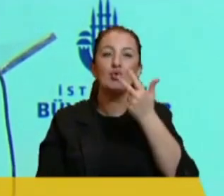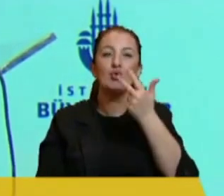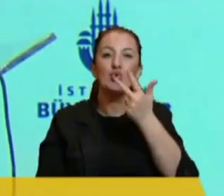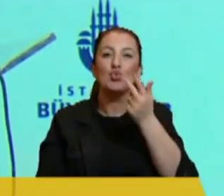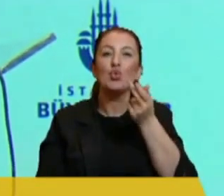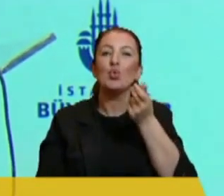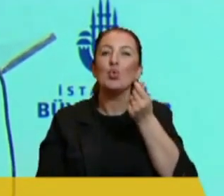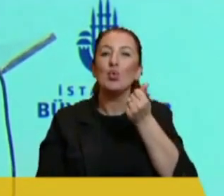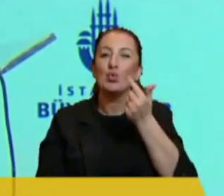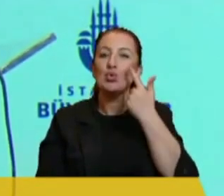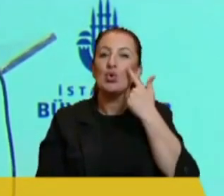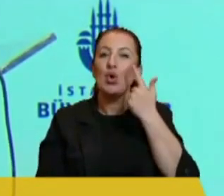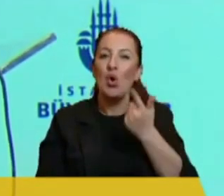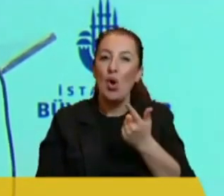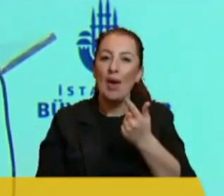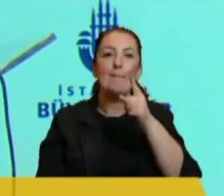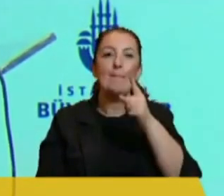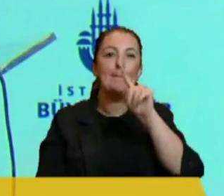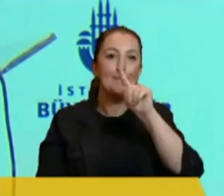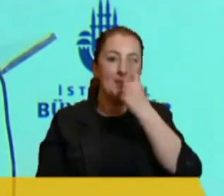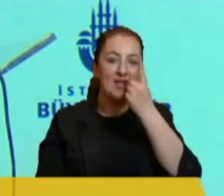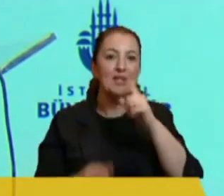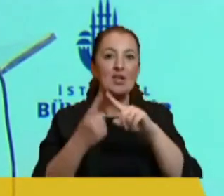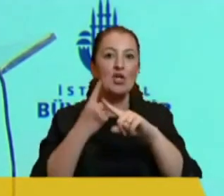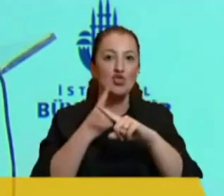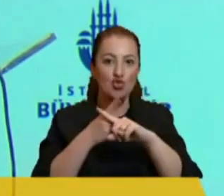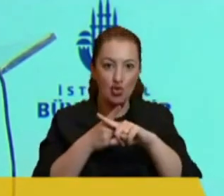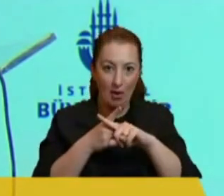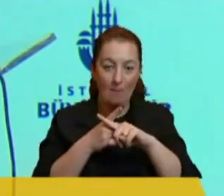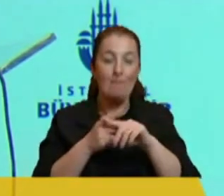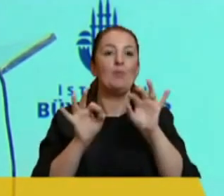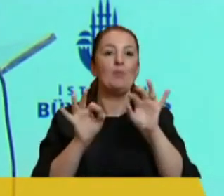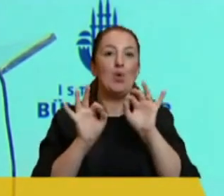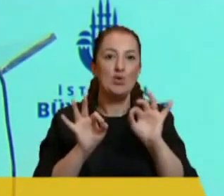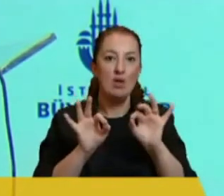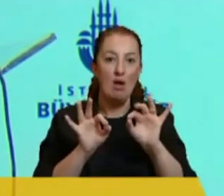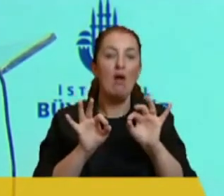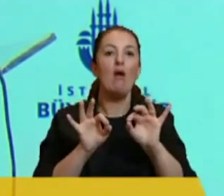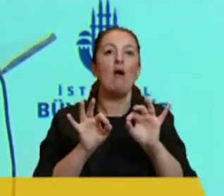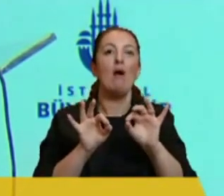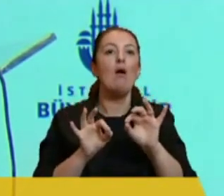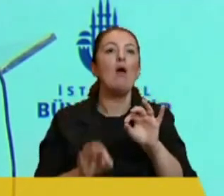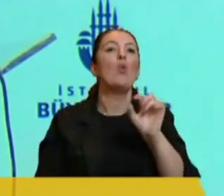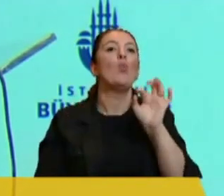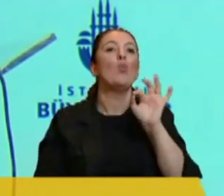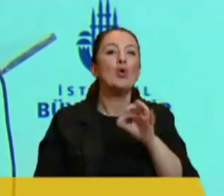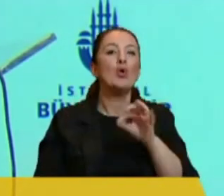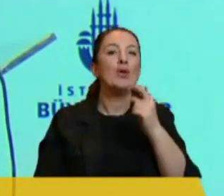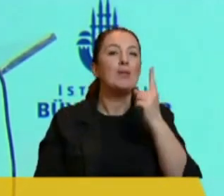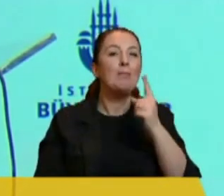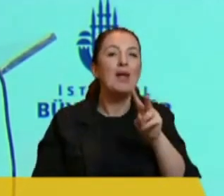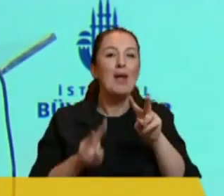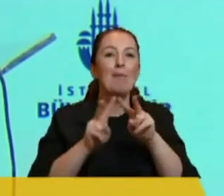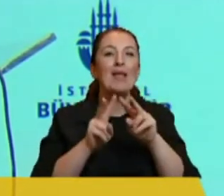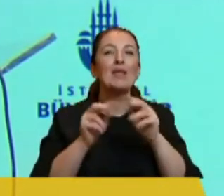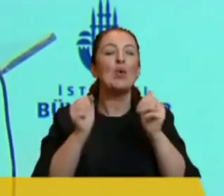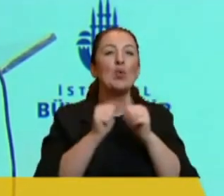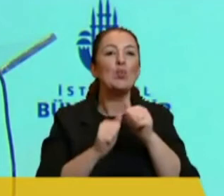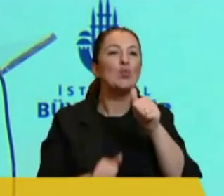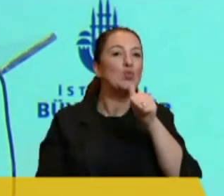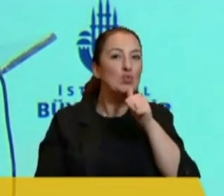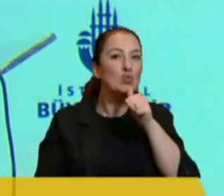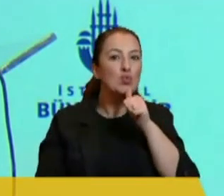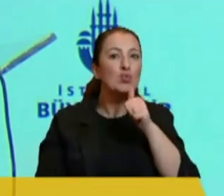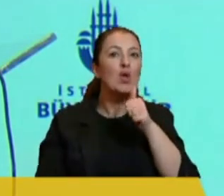kuruşu binle çarptığınız zaman bugün bir metre küp suyu